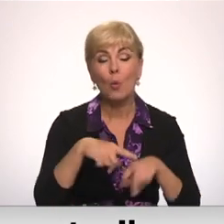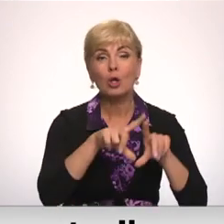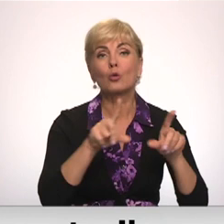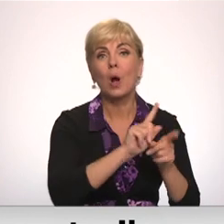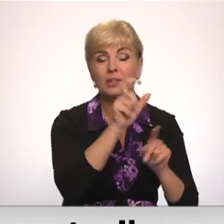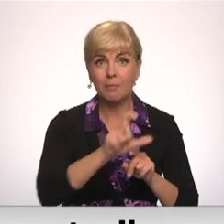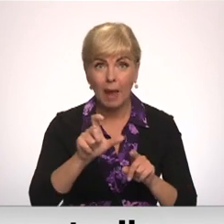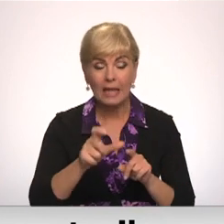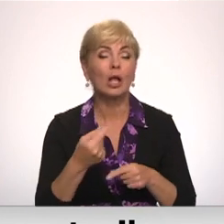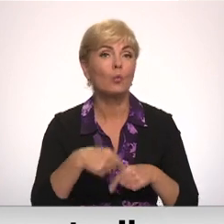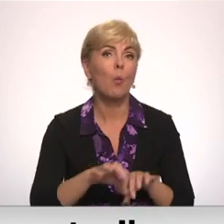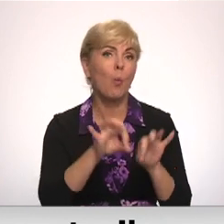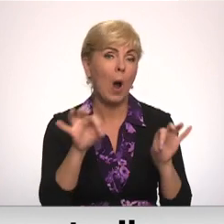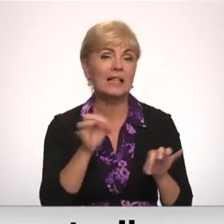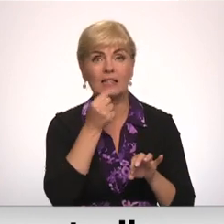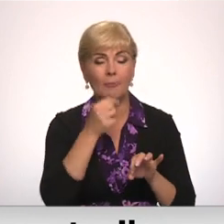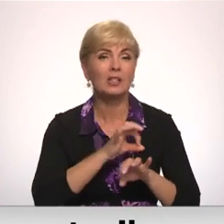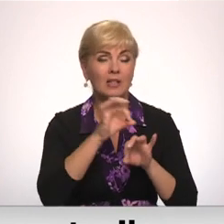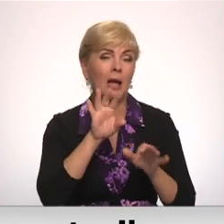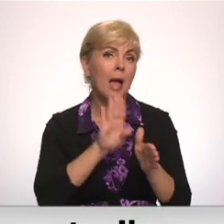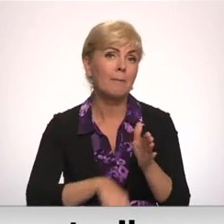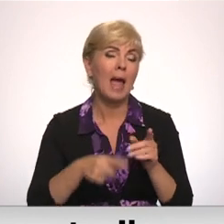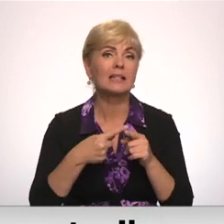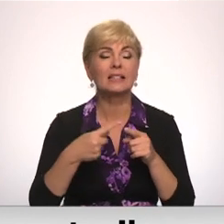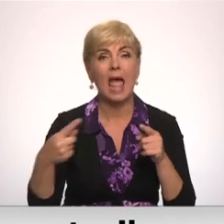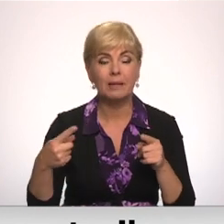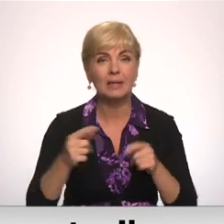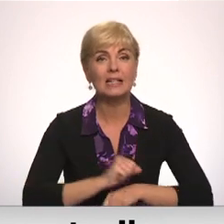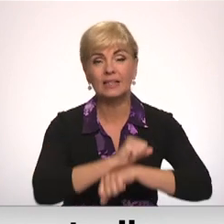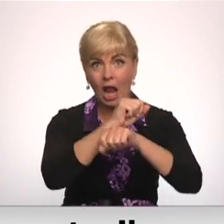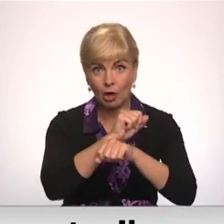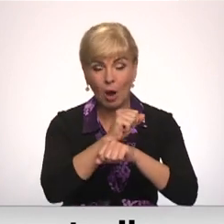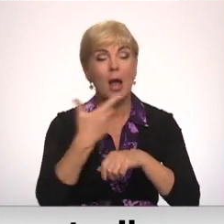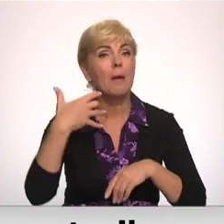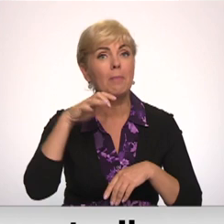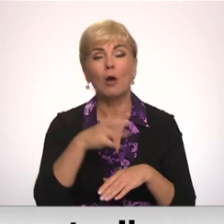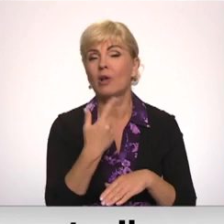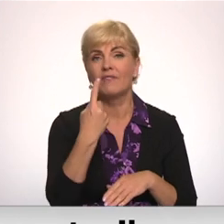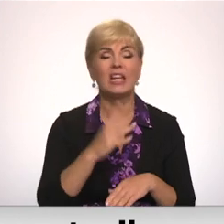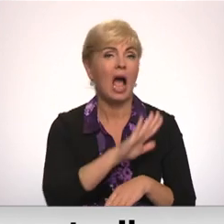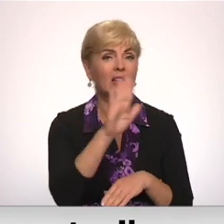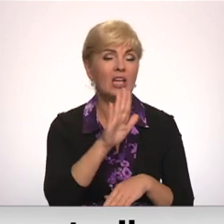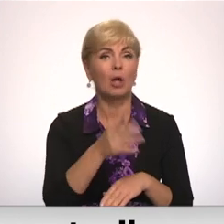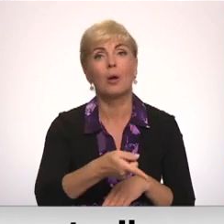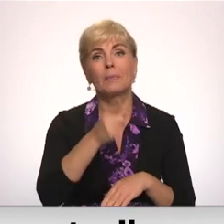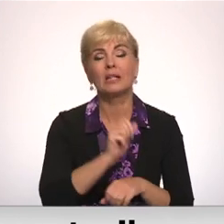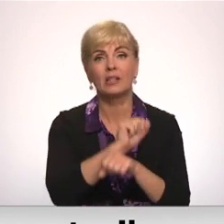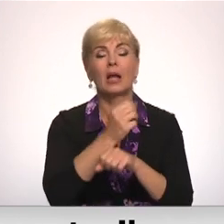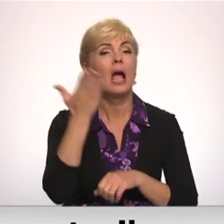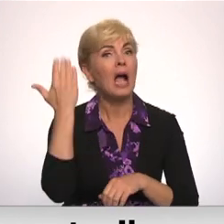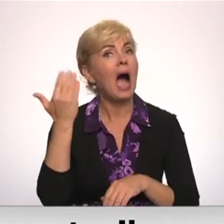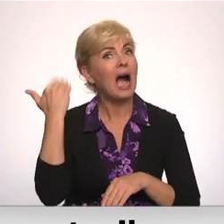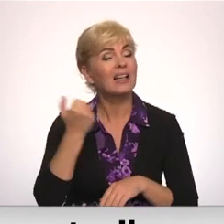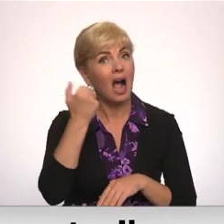sākt beztermiņa streiku. Tā šodien vienbalsīgi lēmusi arotbiedrības padome. Šis nebūs vienas dienas brīdinājums streiks, kā pirms vairākiem gadiem, bet